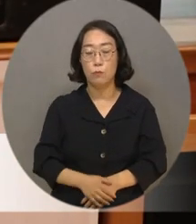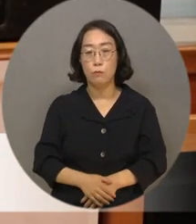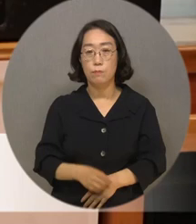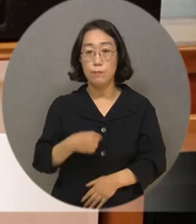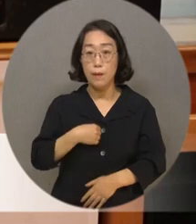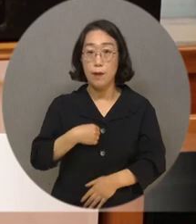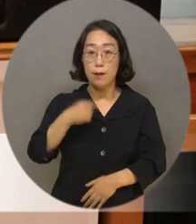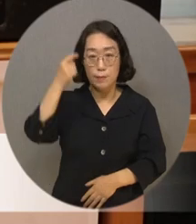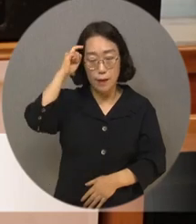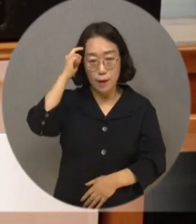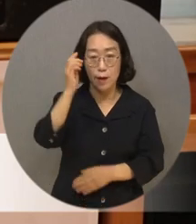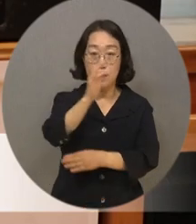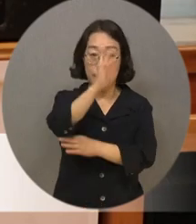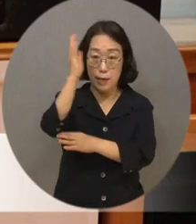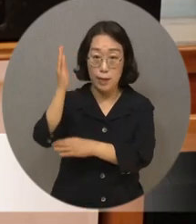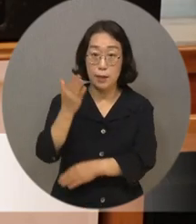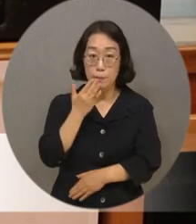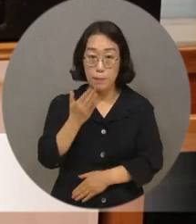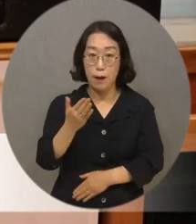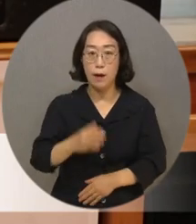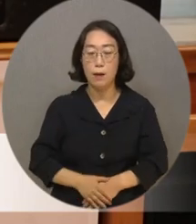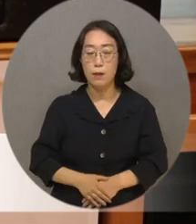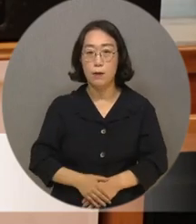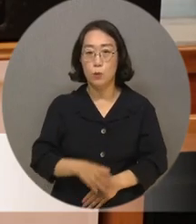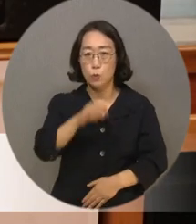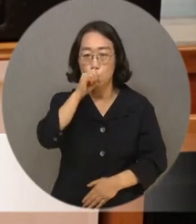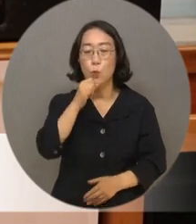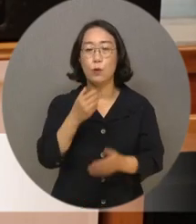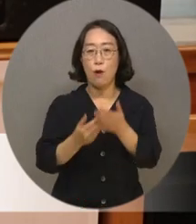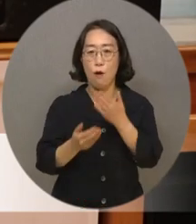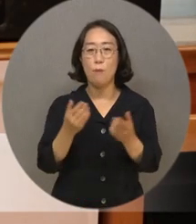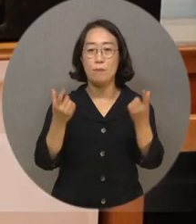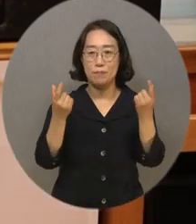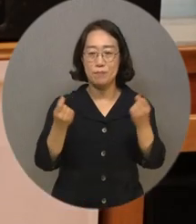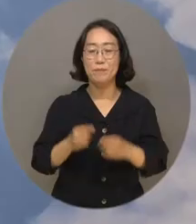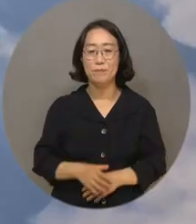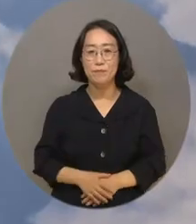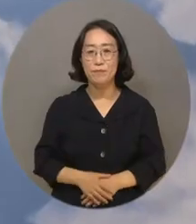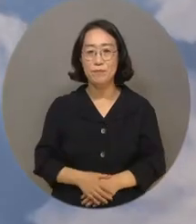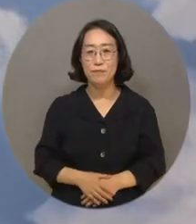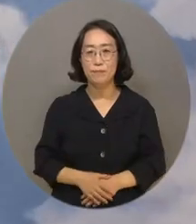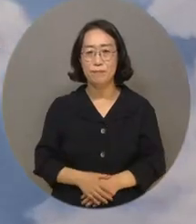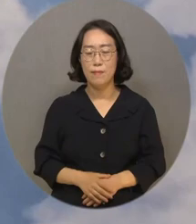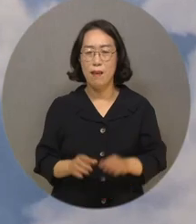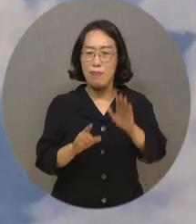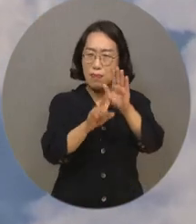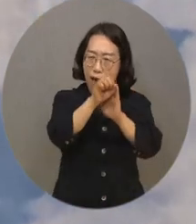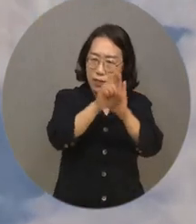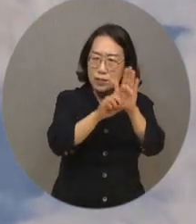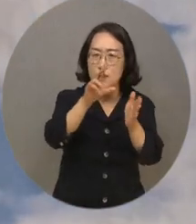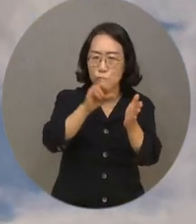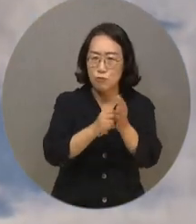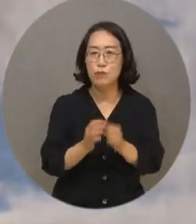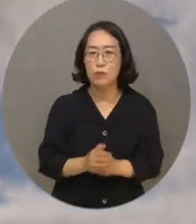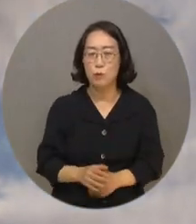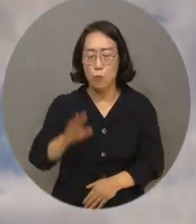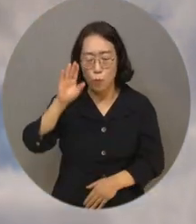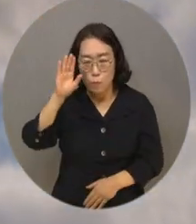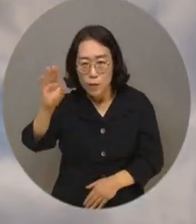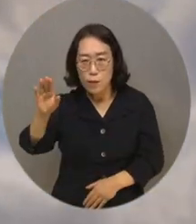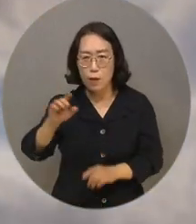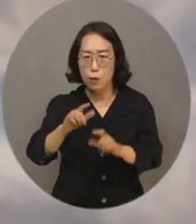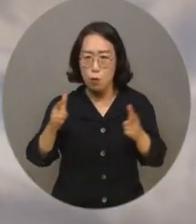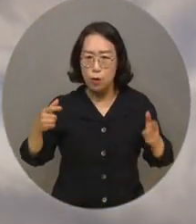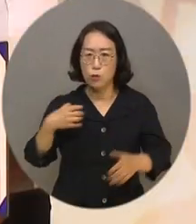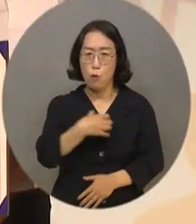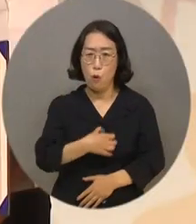제 생각을 알리게 돼서도 정말 좋은 경험이라고 생각해요. 기후변화와 지속가능한 미래가 큰 화두로